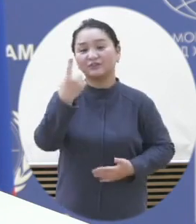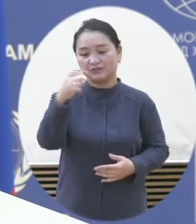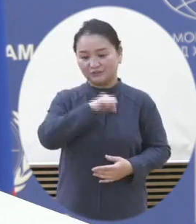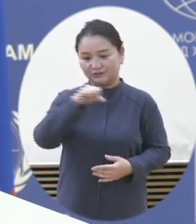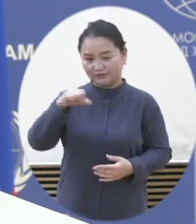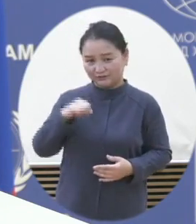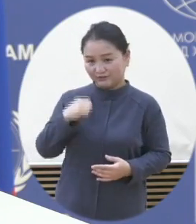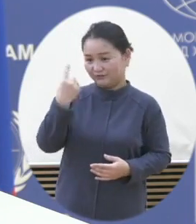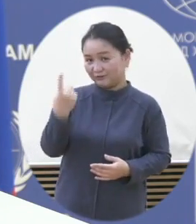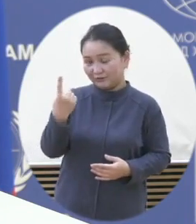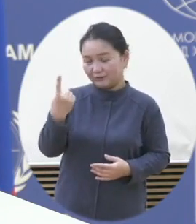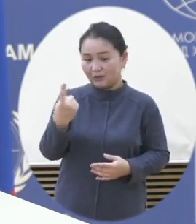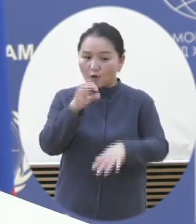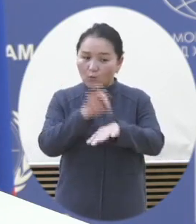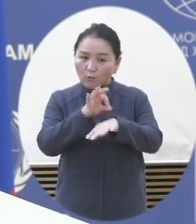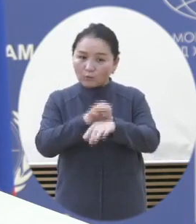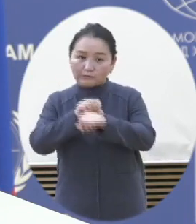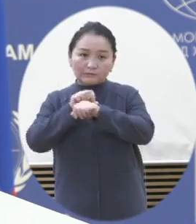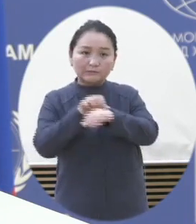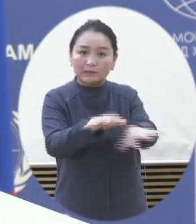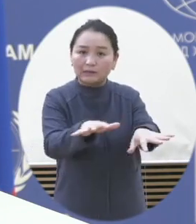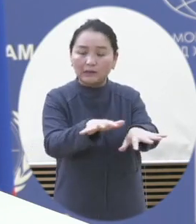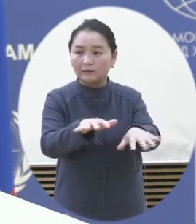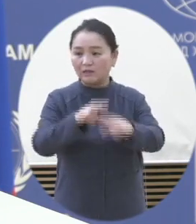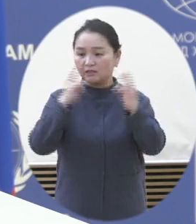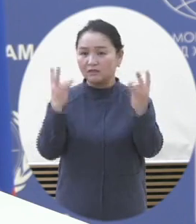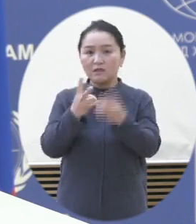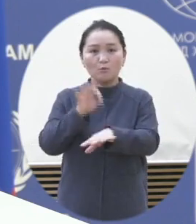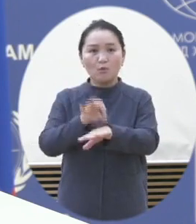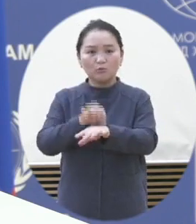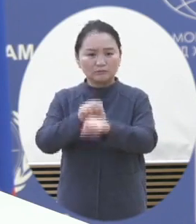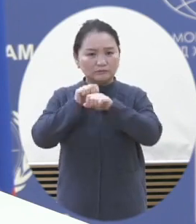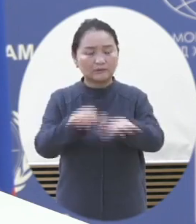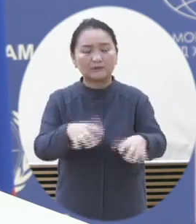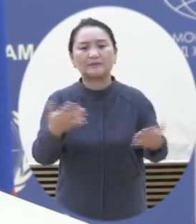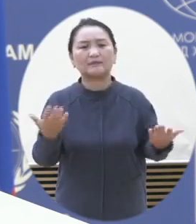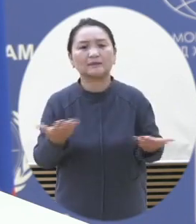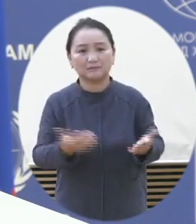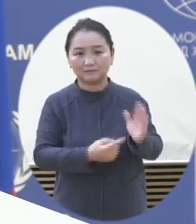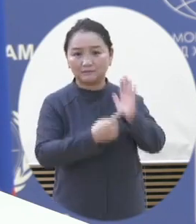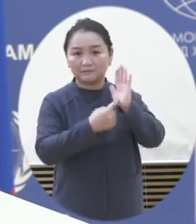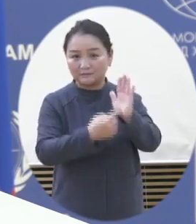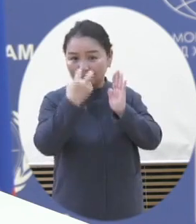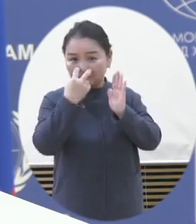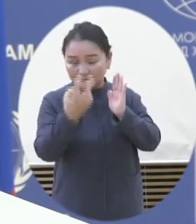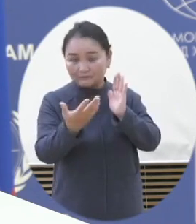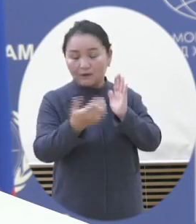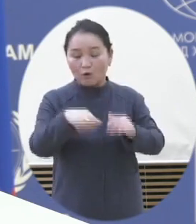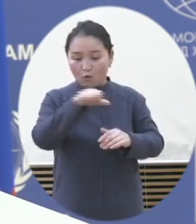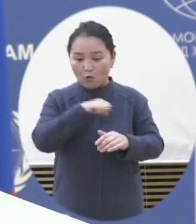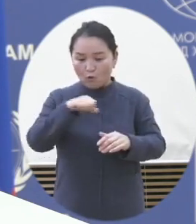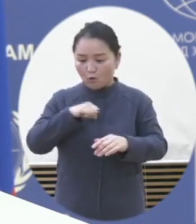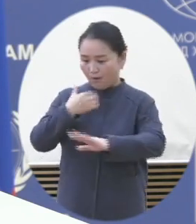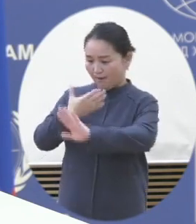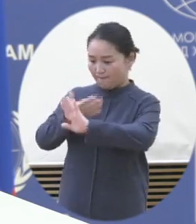жишээнээс харахад нэг иргэн яаж бусадтай тий нийгмийн халдвар төвчнийг тархааж байгааг одоо ийм харж байгаа ийм нөхцөлд бол өөрсдөө шалтгааллах